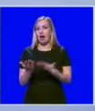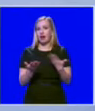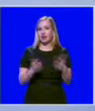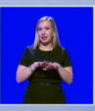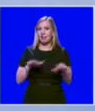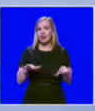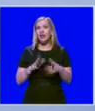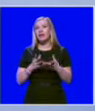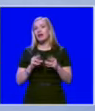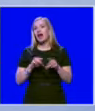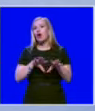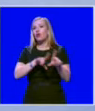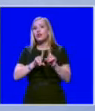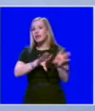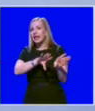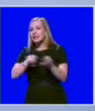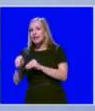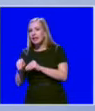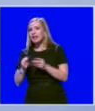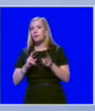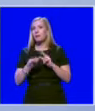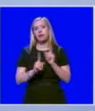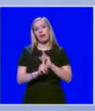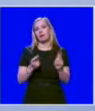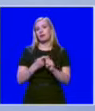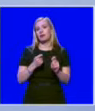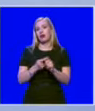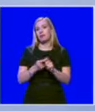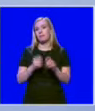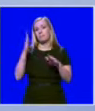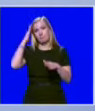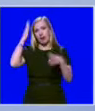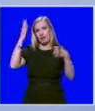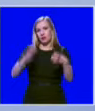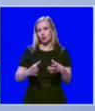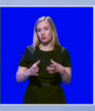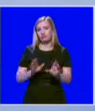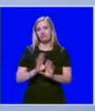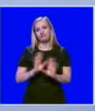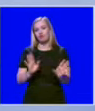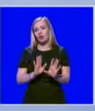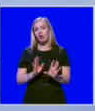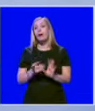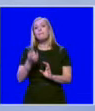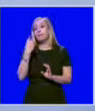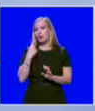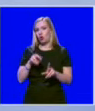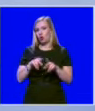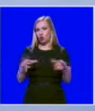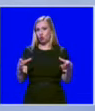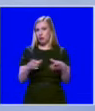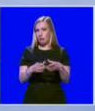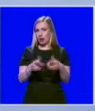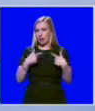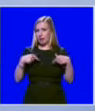кодекс, няма да съставяме правителство и така нататък. Истината е следната, че ние в миналото Народно събрание, когато